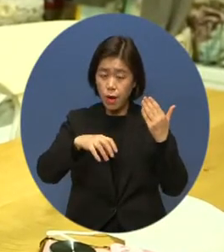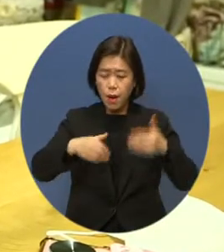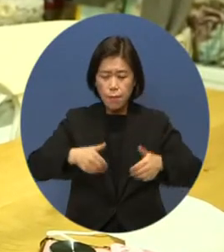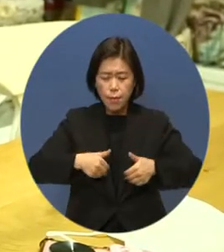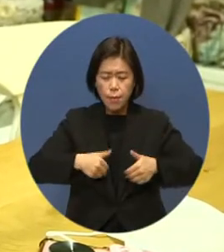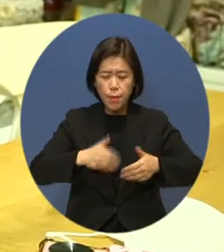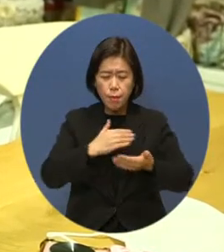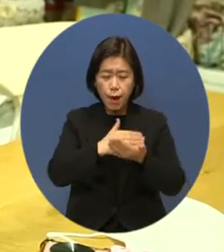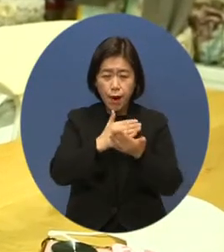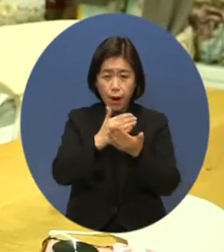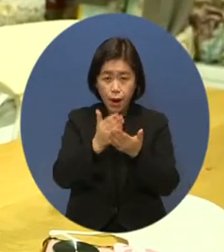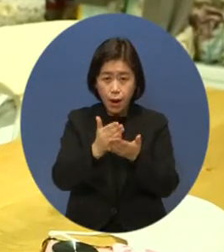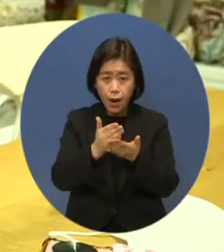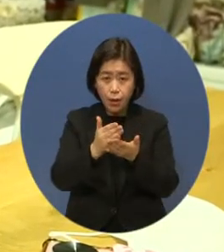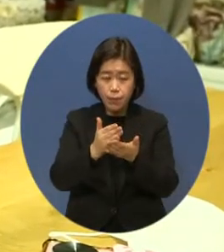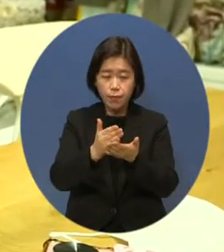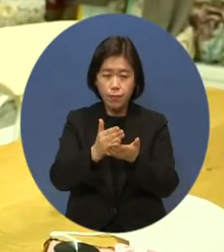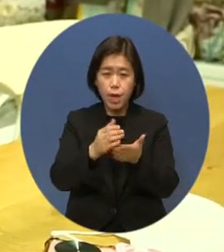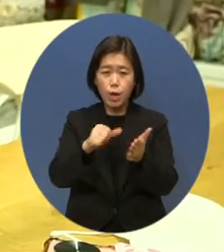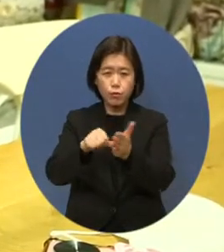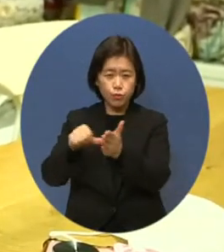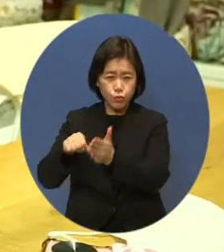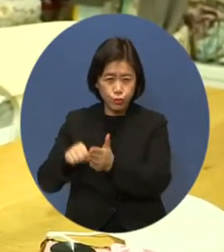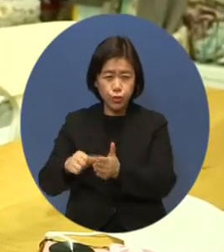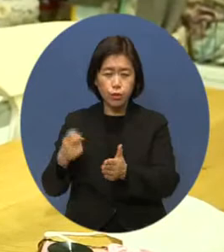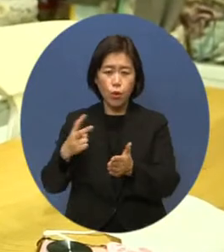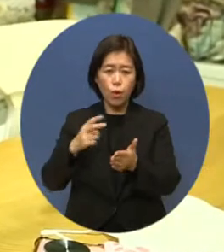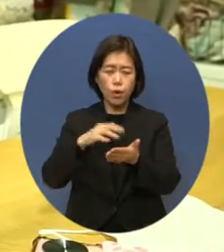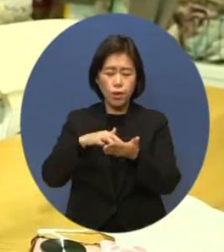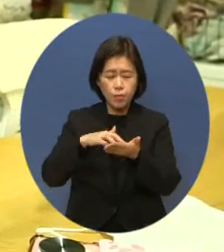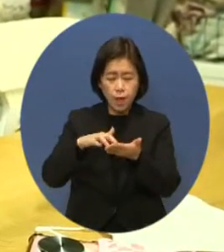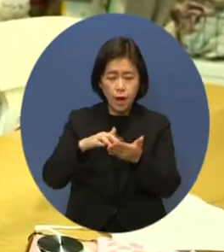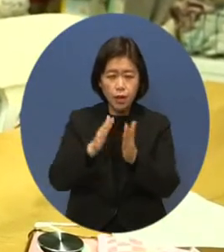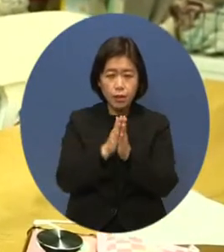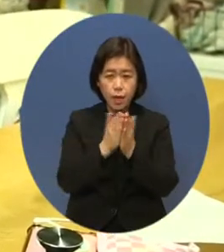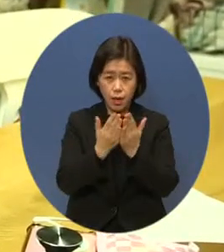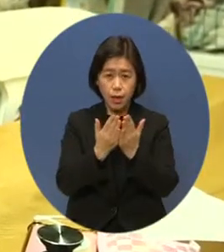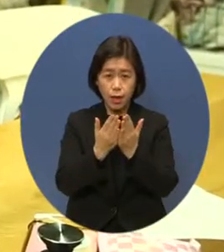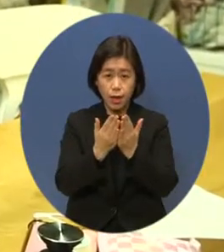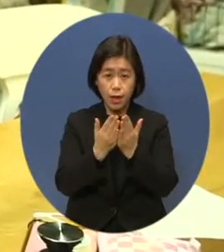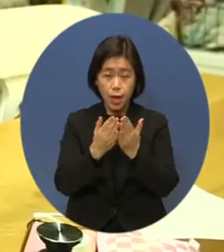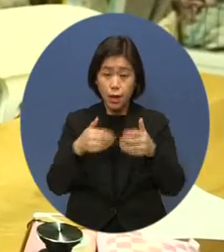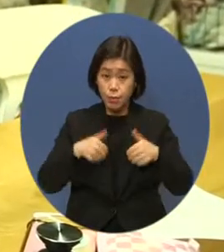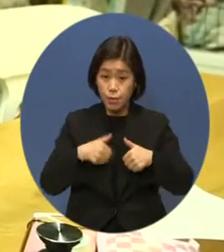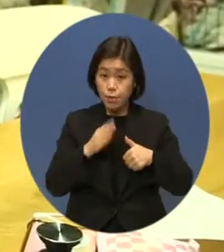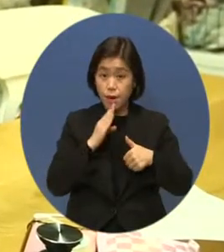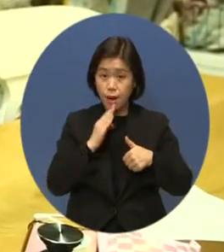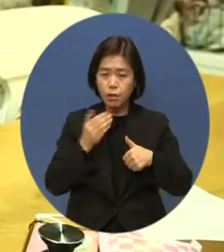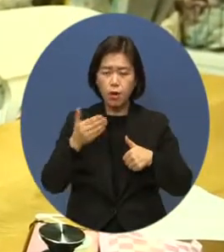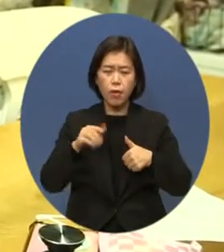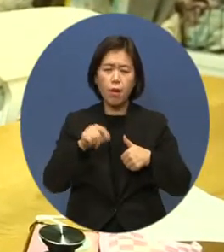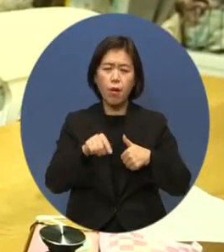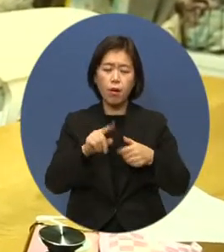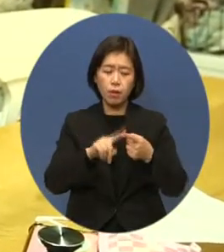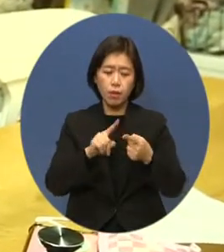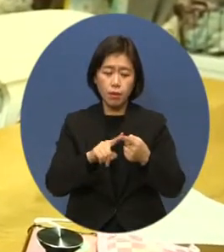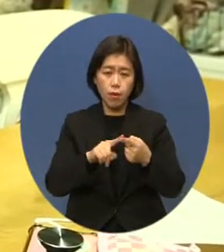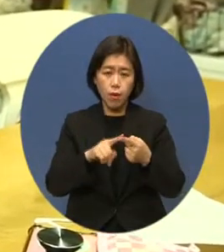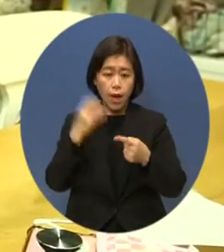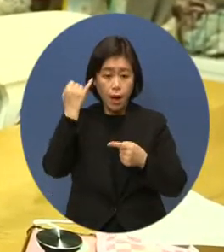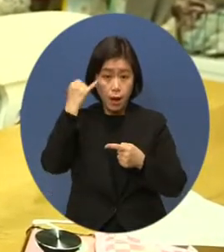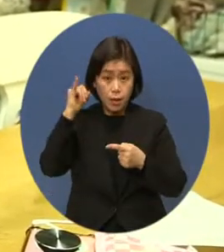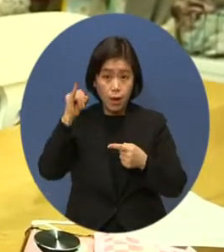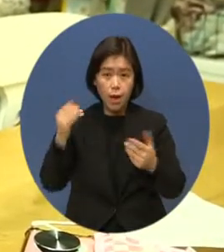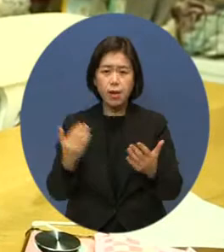있고, 이런, 점자 촉각 책들도 있고 한데, 개발이 부족하죠. 개발자가 부족하고 하다